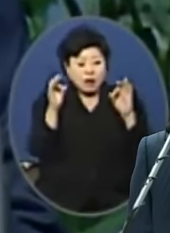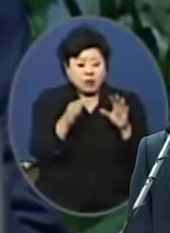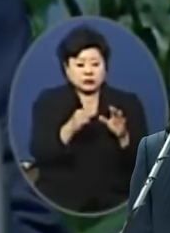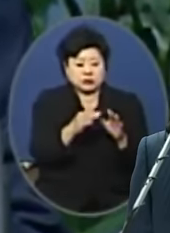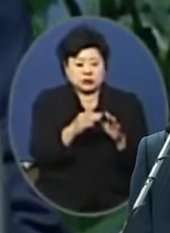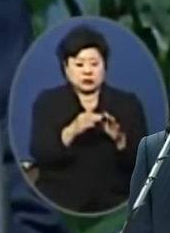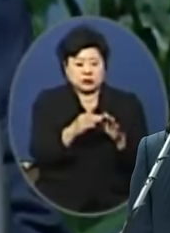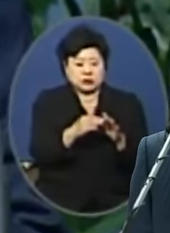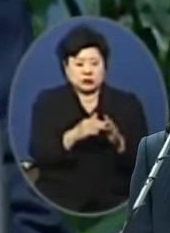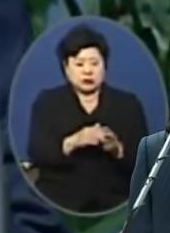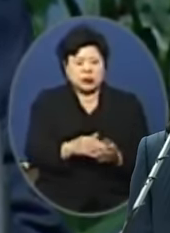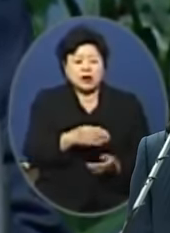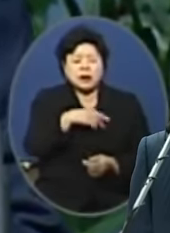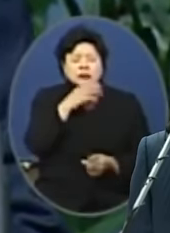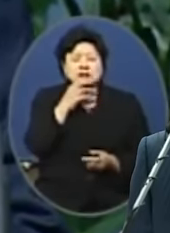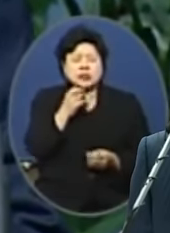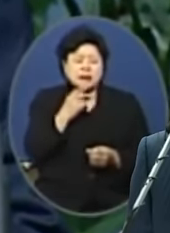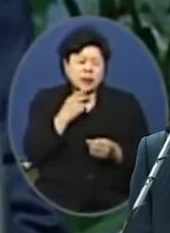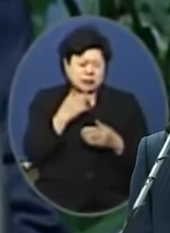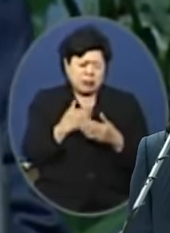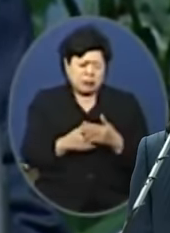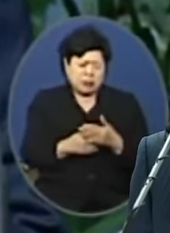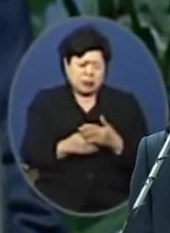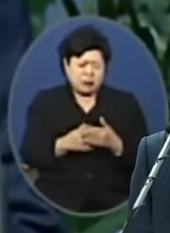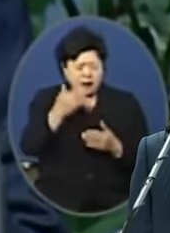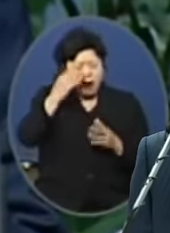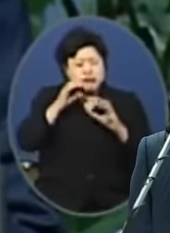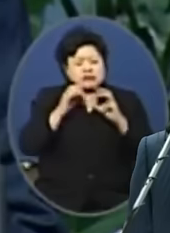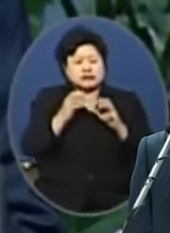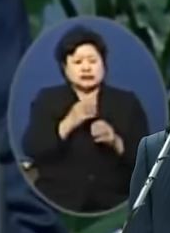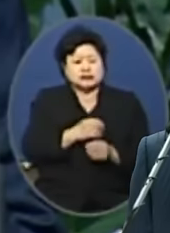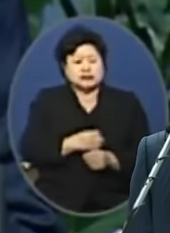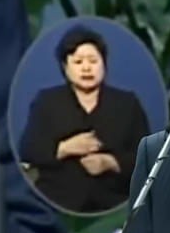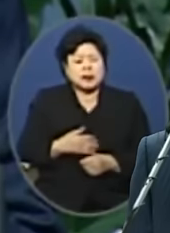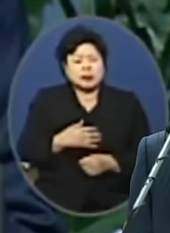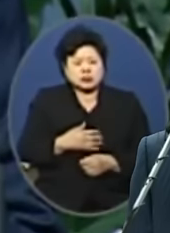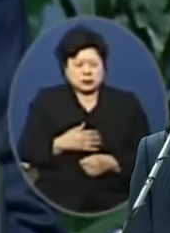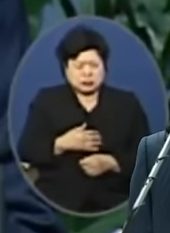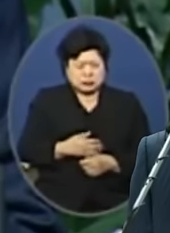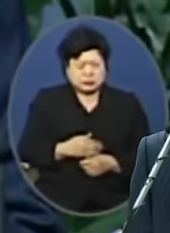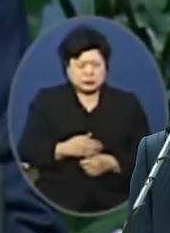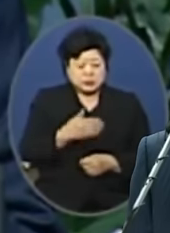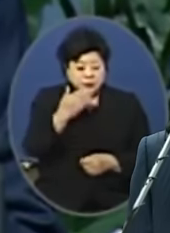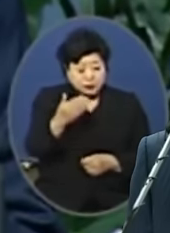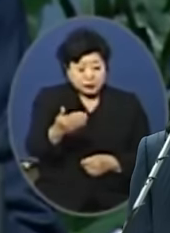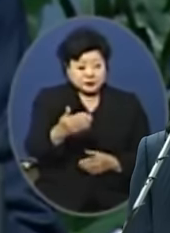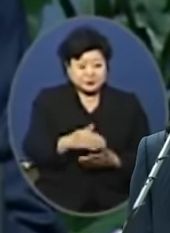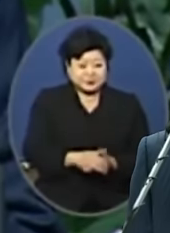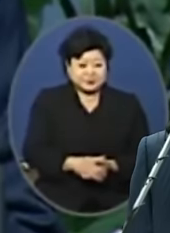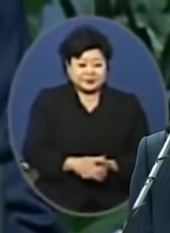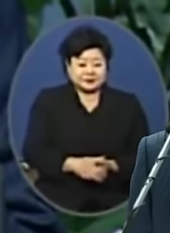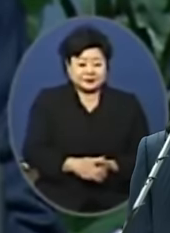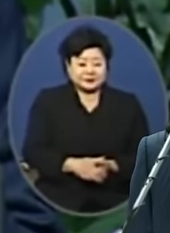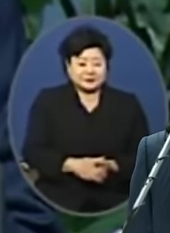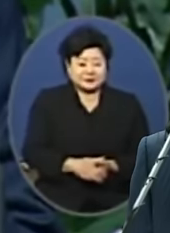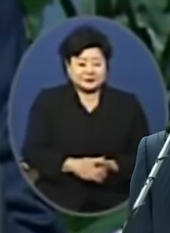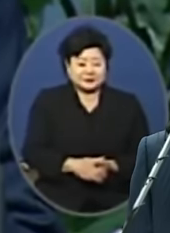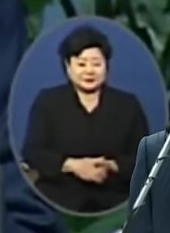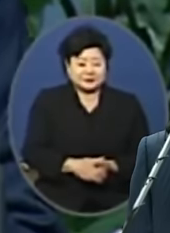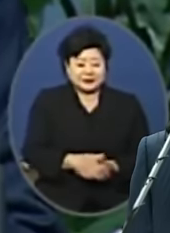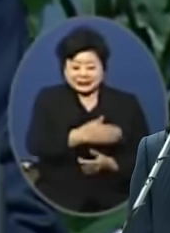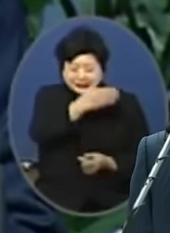전부 우리들같이 늙은 사람만 생겨나면 우리나라가 큰일이 될 것입니다. 여러분